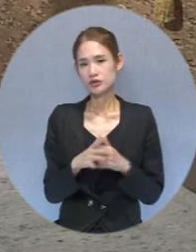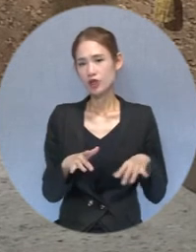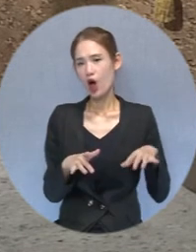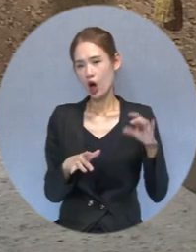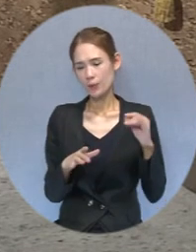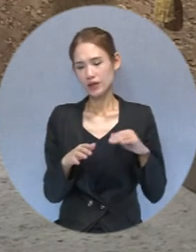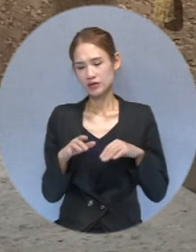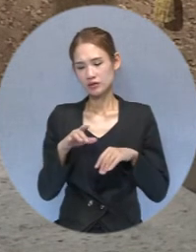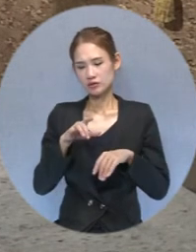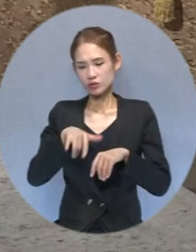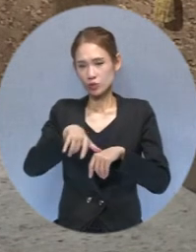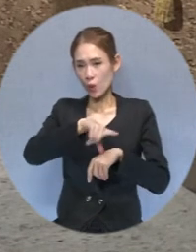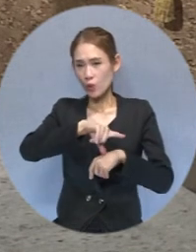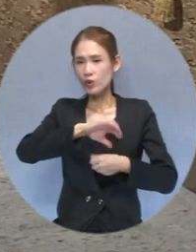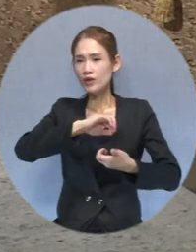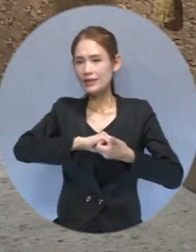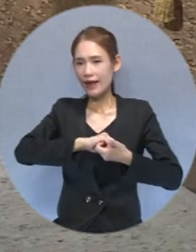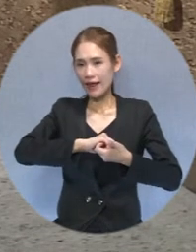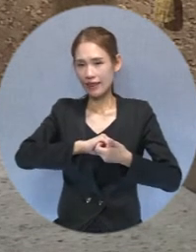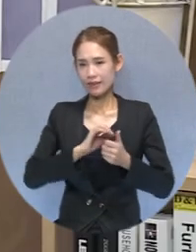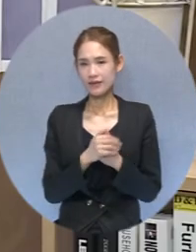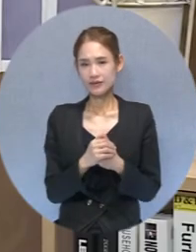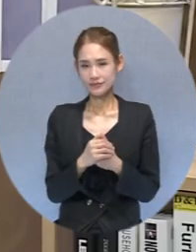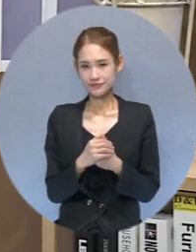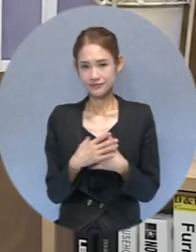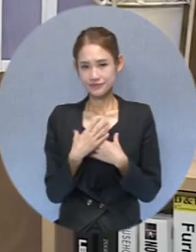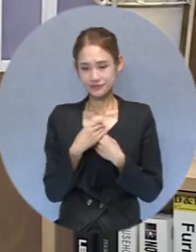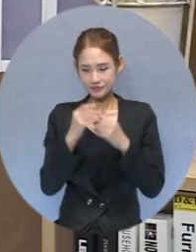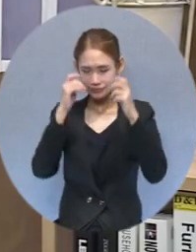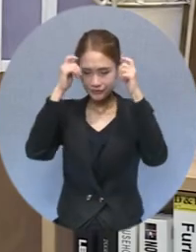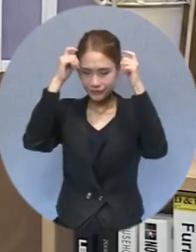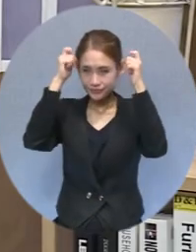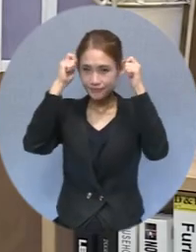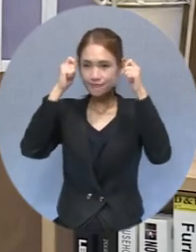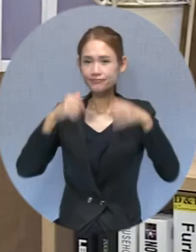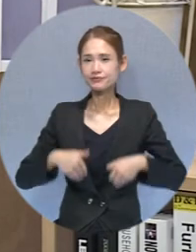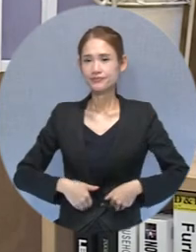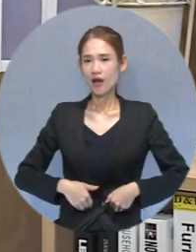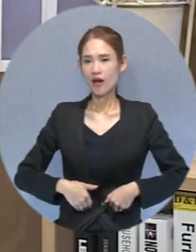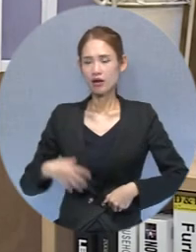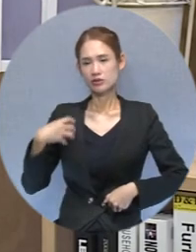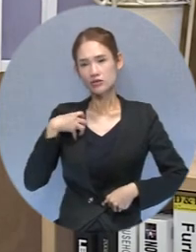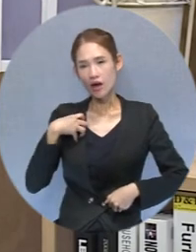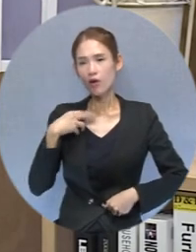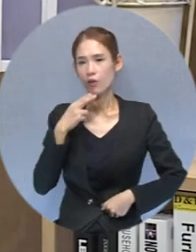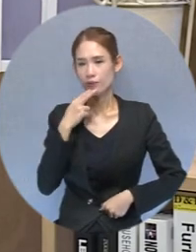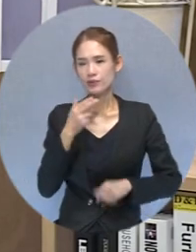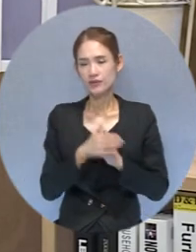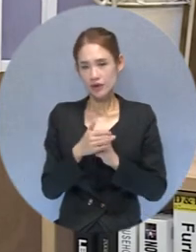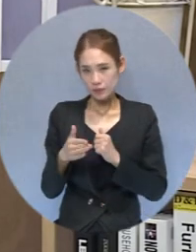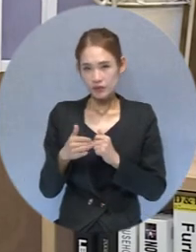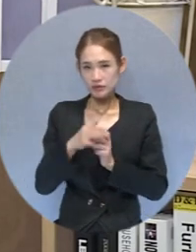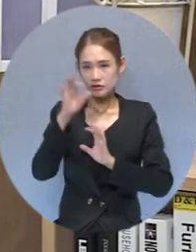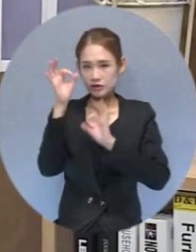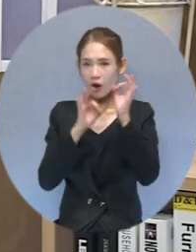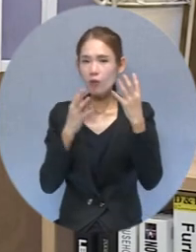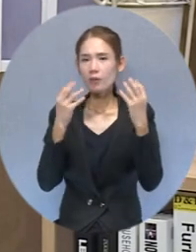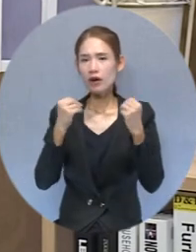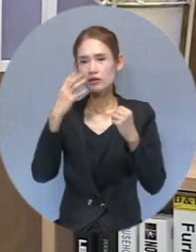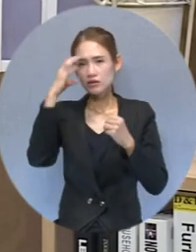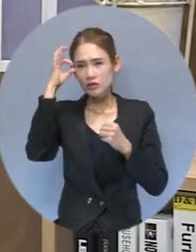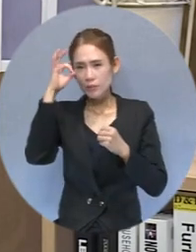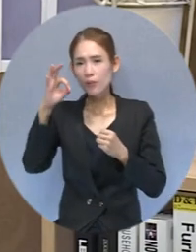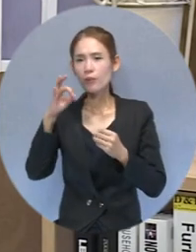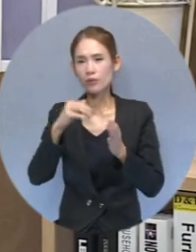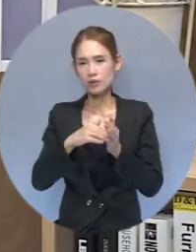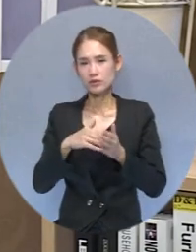초반에는 속도 제한이라든지 뭐 안전 뭐 착용에 대한 의무가 없다 네. 보니까 사고도 굉장히 많이 난 것을 제가 봤었거든요.